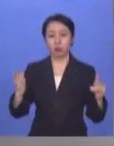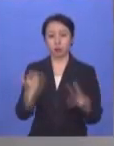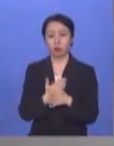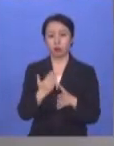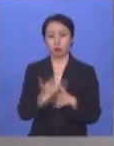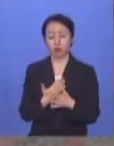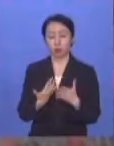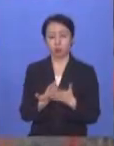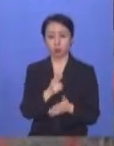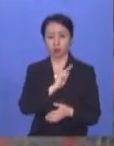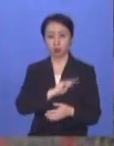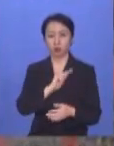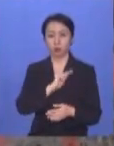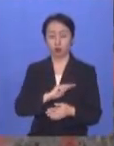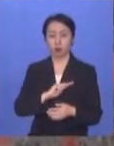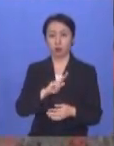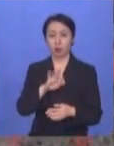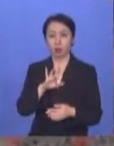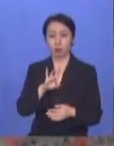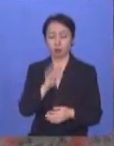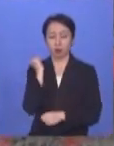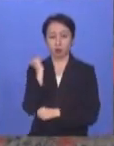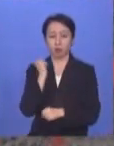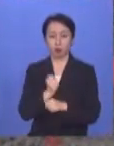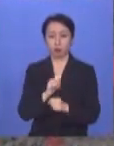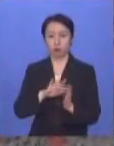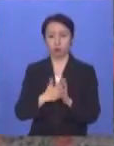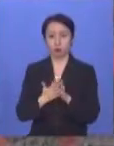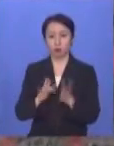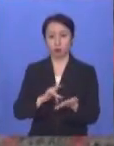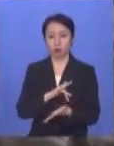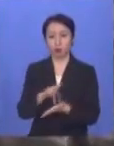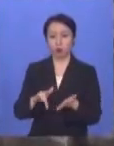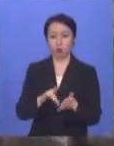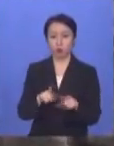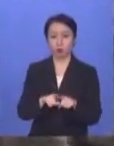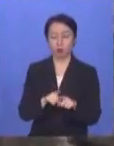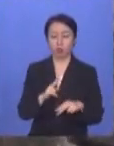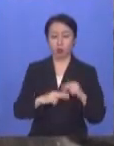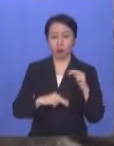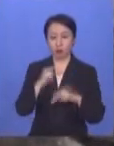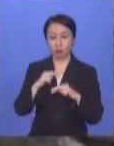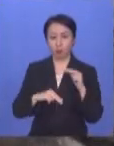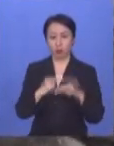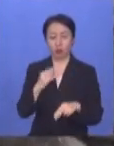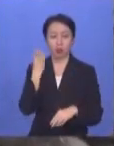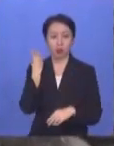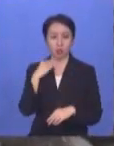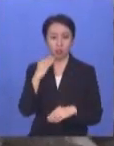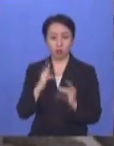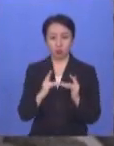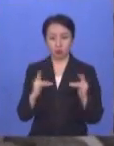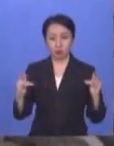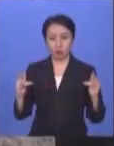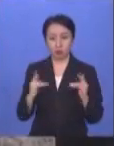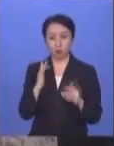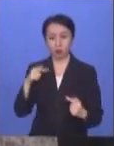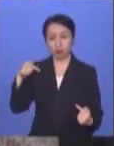уменьшить транспортный поток на улице Панфилова в рабочем поселке нашего города. По данным подрядной организации, качество моста будет